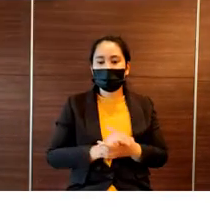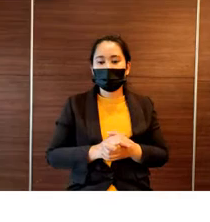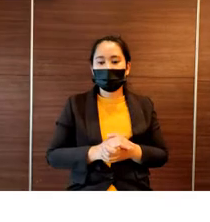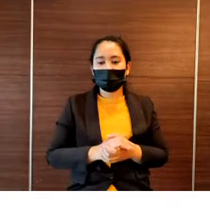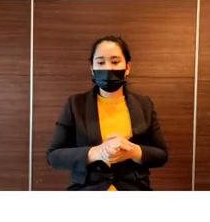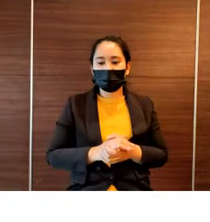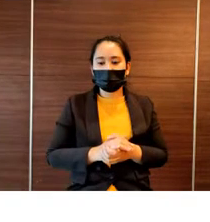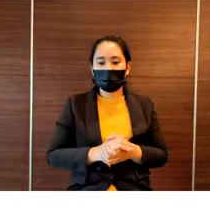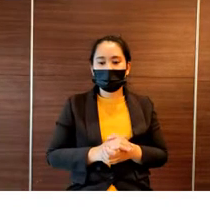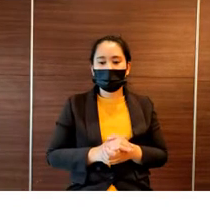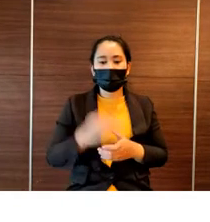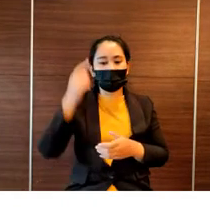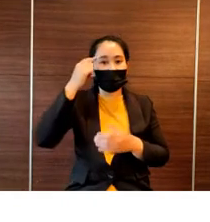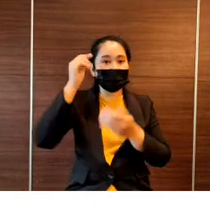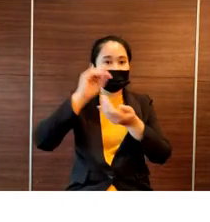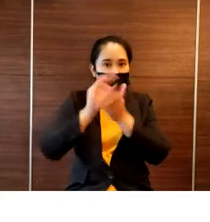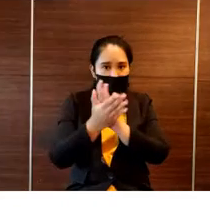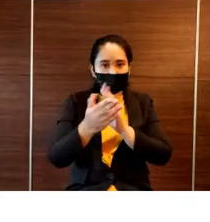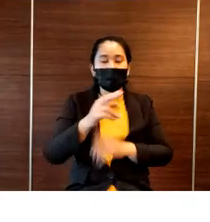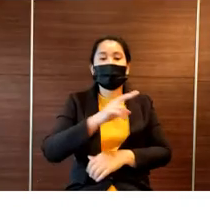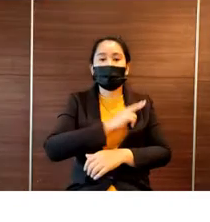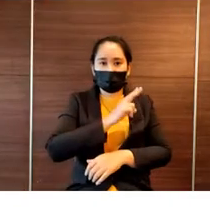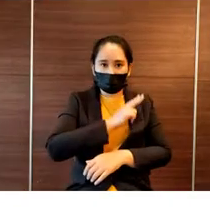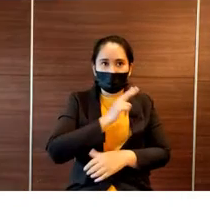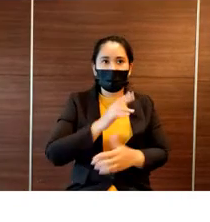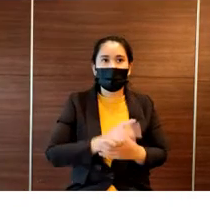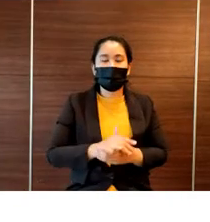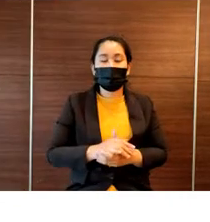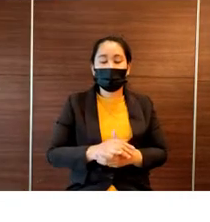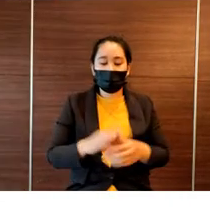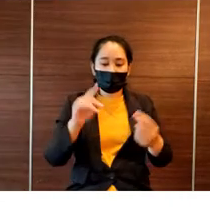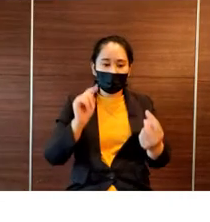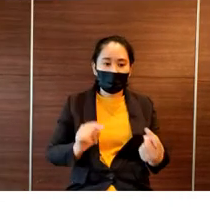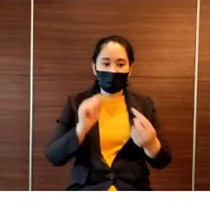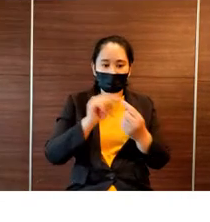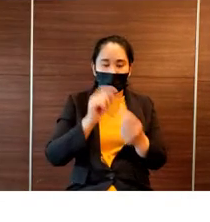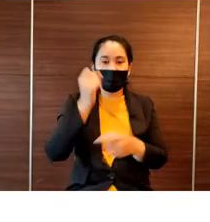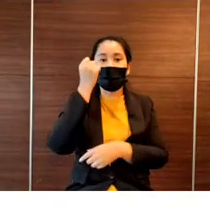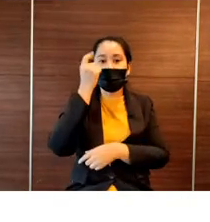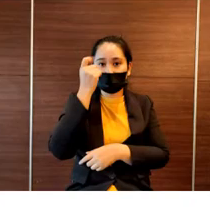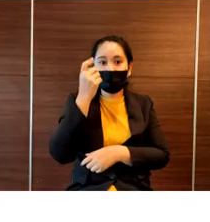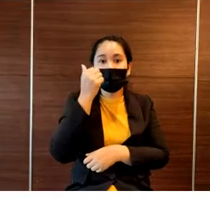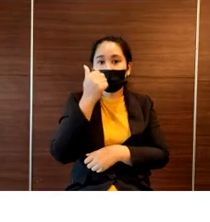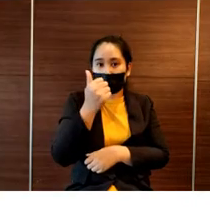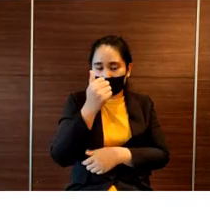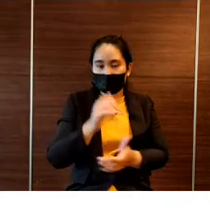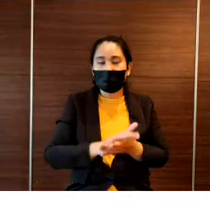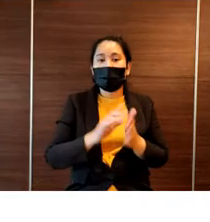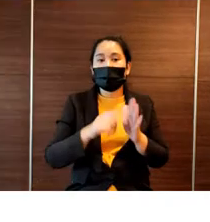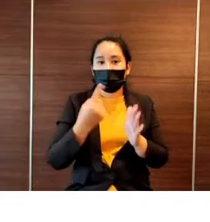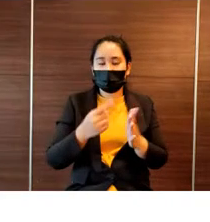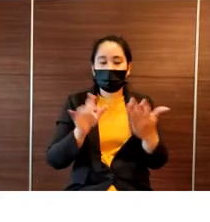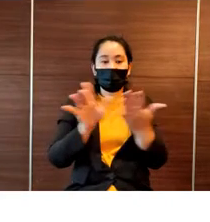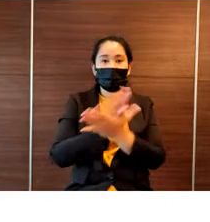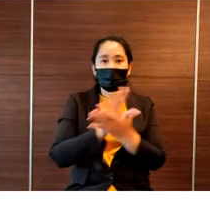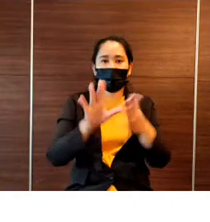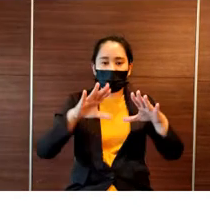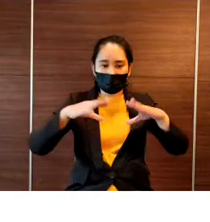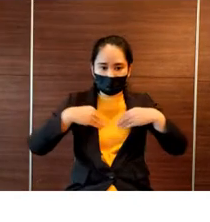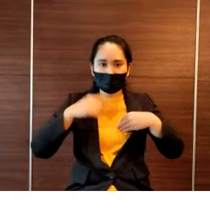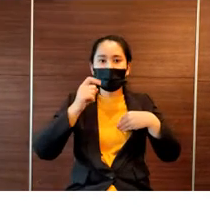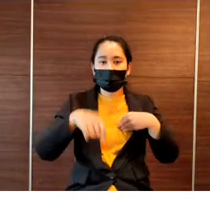แรกก็คือต้องปรับทัศนคติตัวเองก่อนนะครับที่ตอนนี้จะเข้าถึงแล้วเข้าใจตรงนี้นะครับอย่างแรกเลยคือต้องยอมรับว่าทุกคนคือมนุ